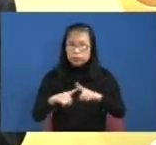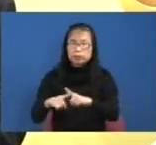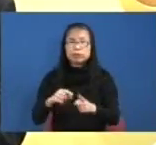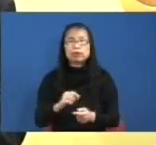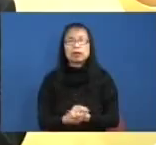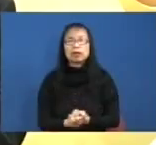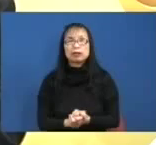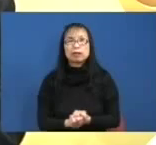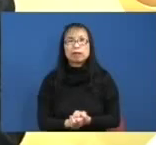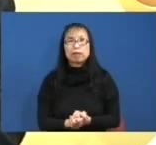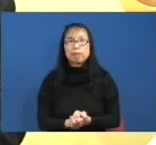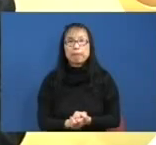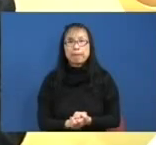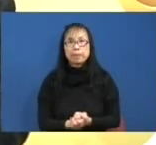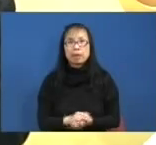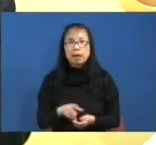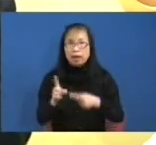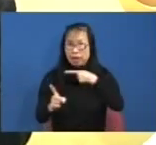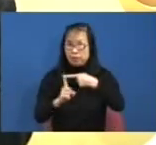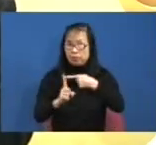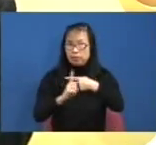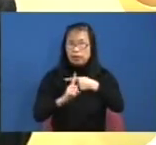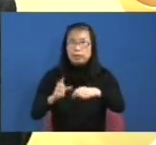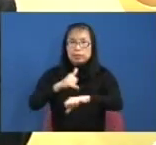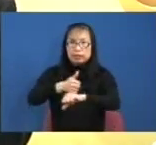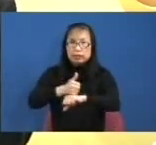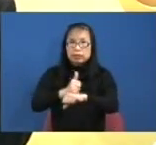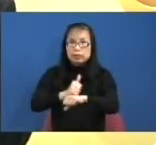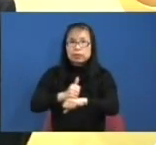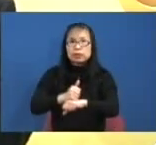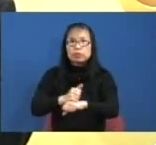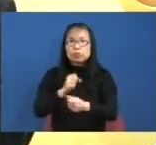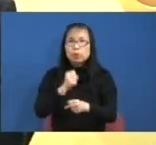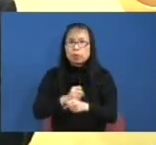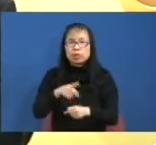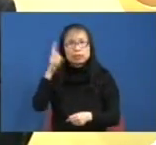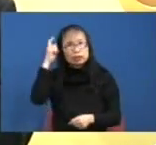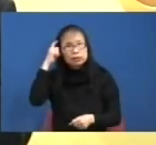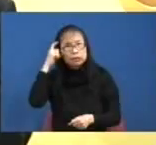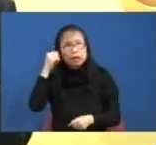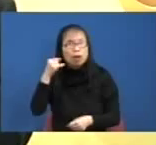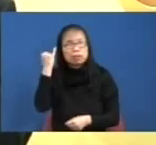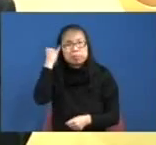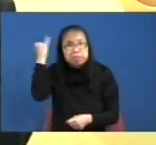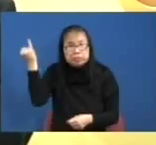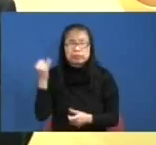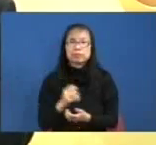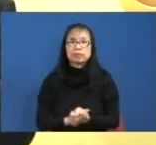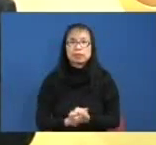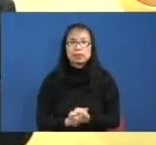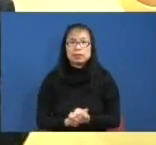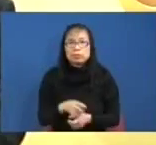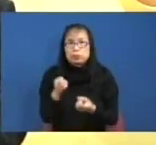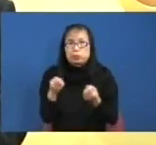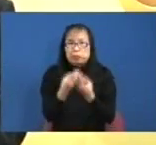那個即係危機處理啊，又或者對嗰個認知嗰個程度咧係完全唔認識，咁先至會